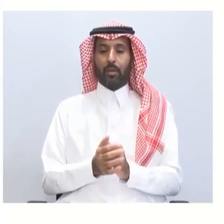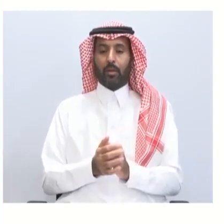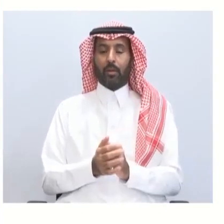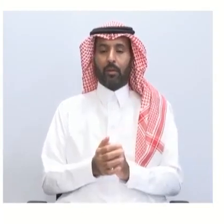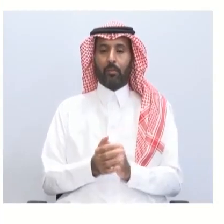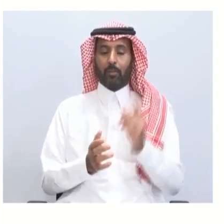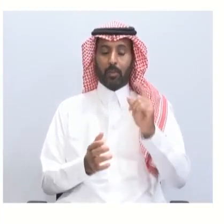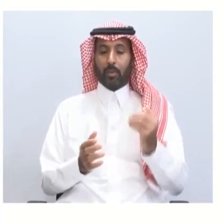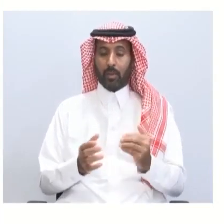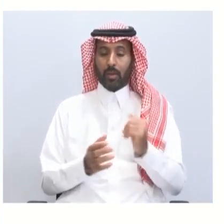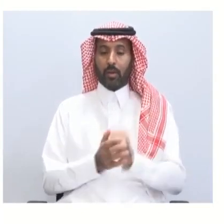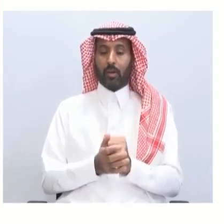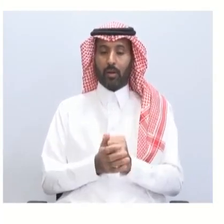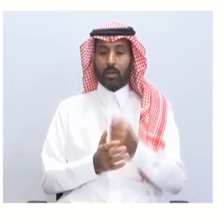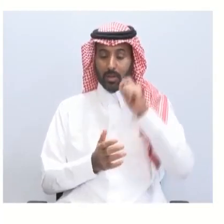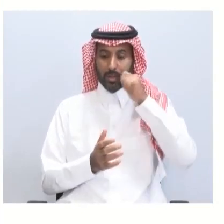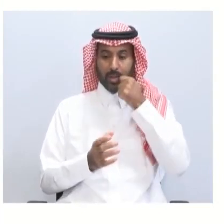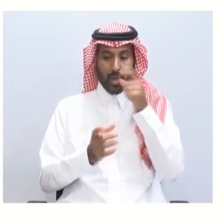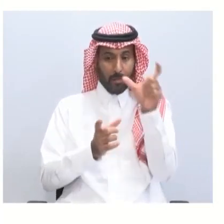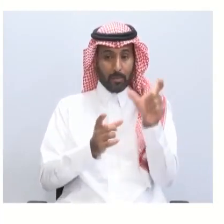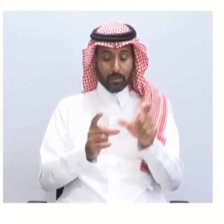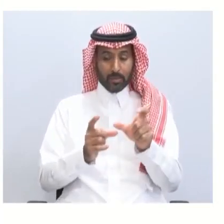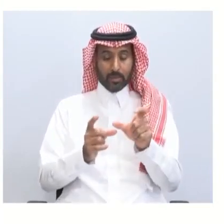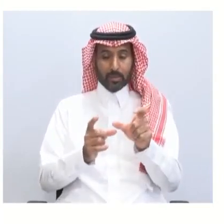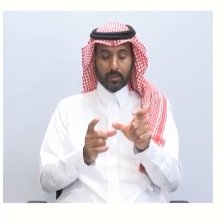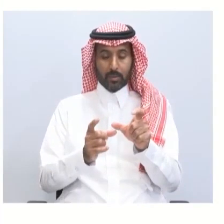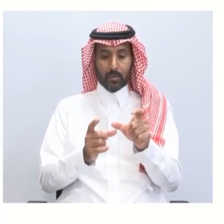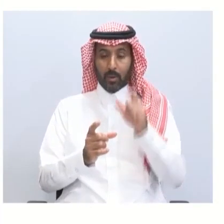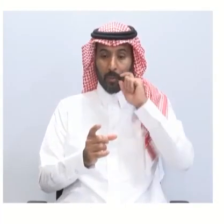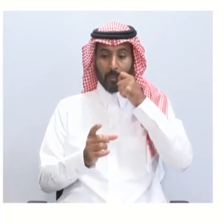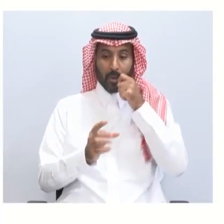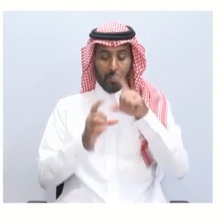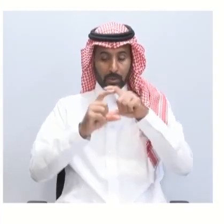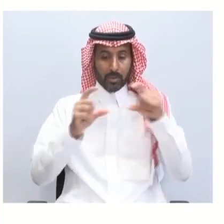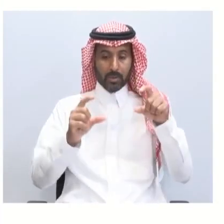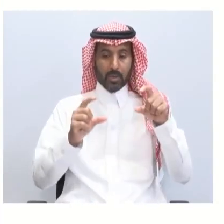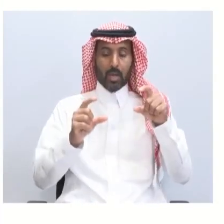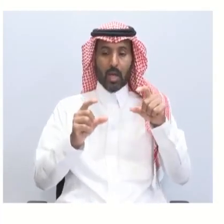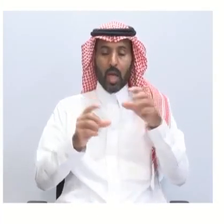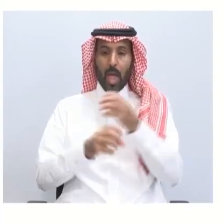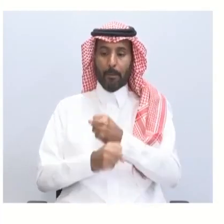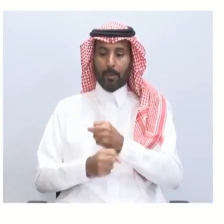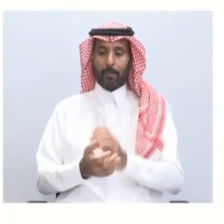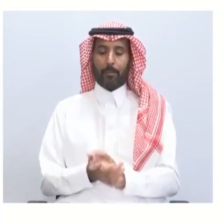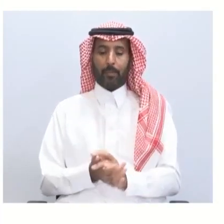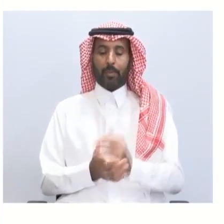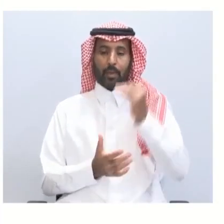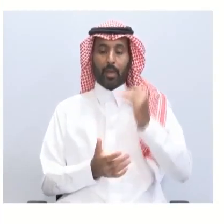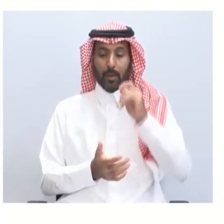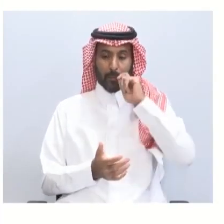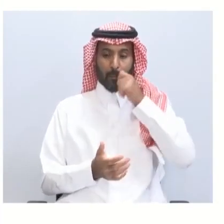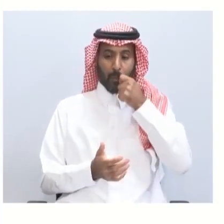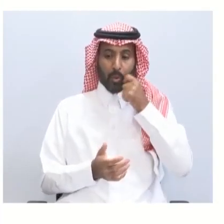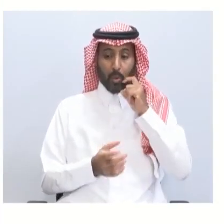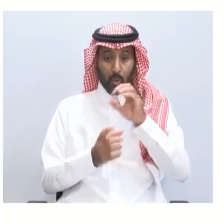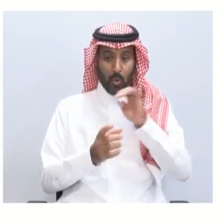هذه الوسائل انشاء كلمه مرور امنه انشاء